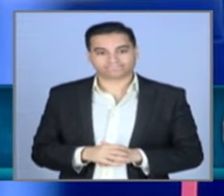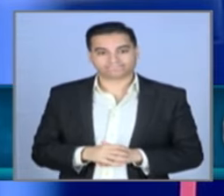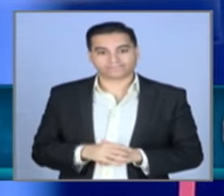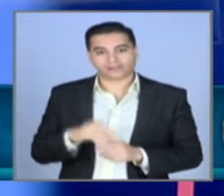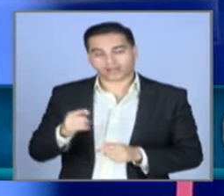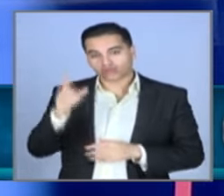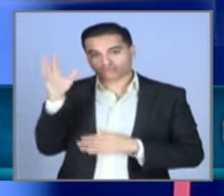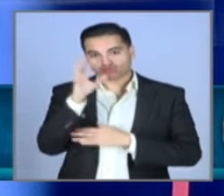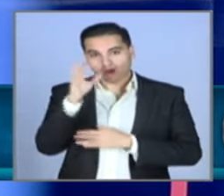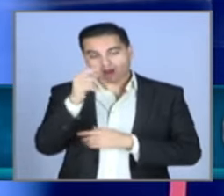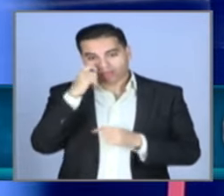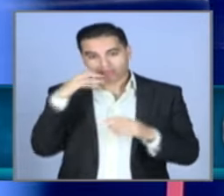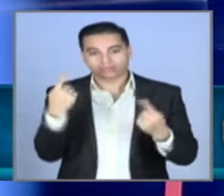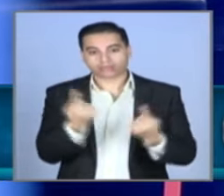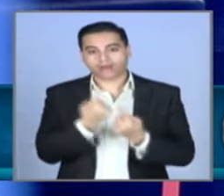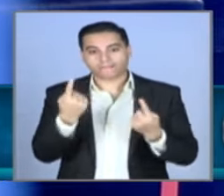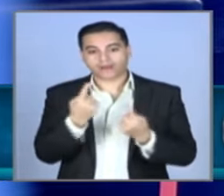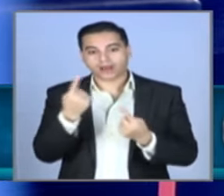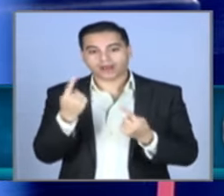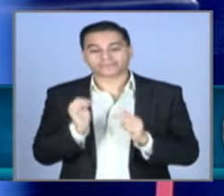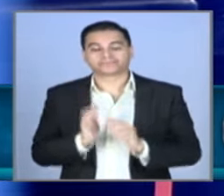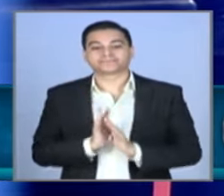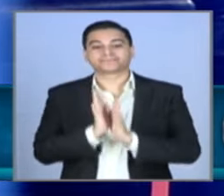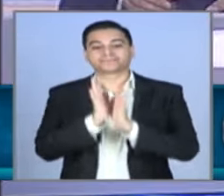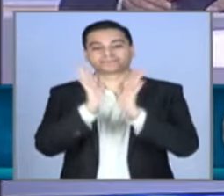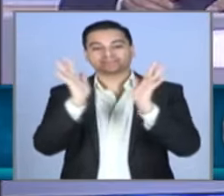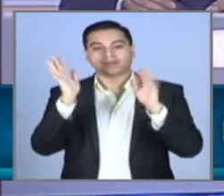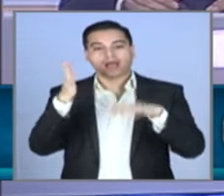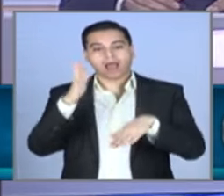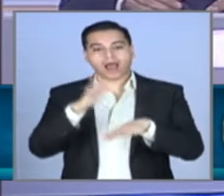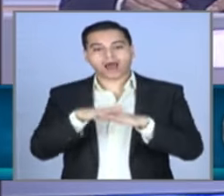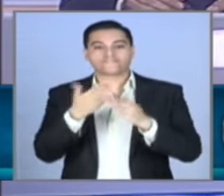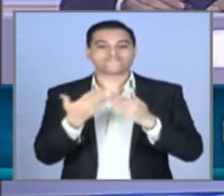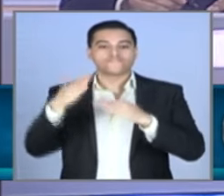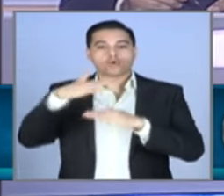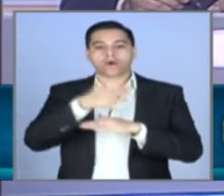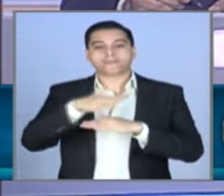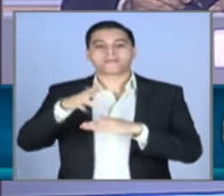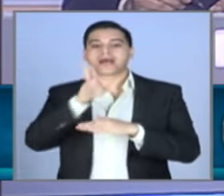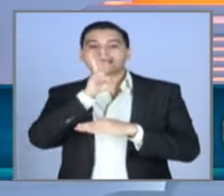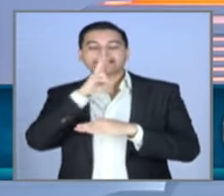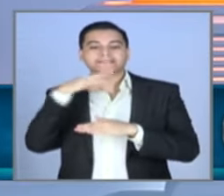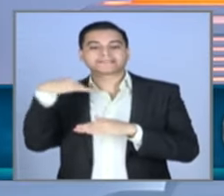نبات موسمي بينمو ويطفو فوق المياه العذبة،